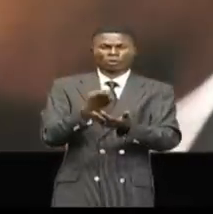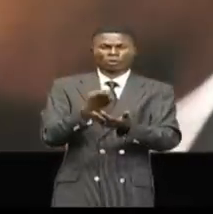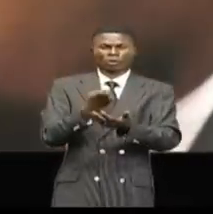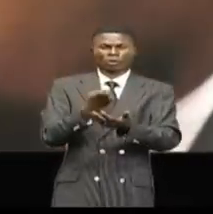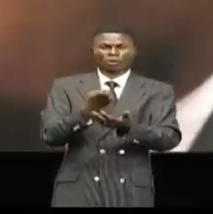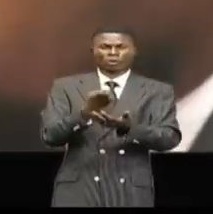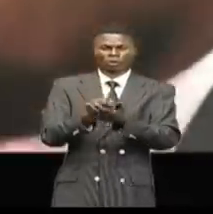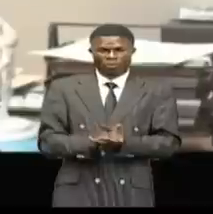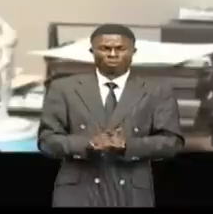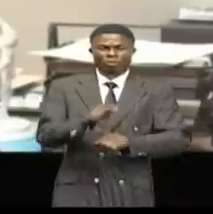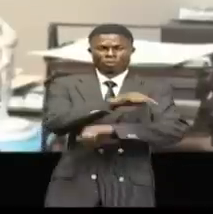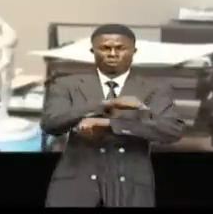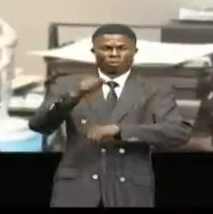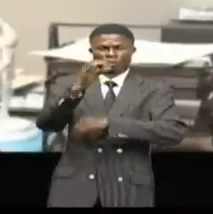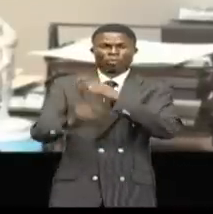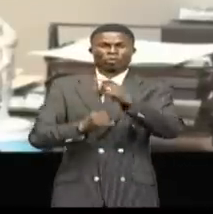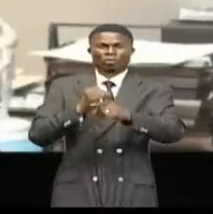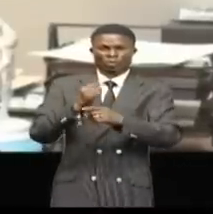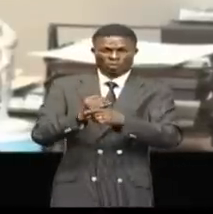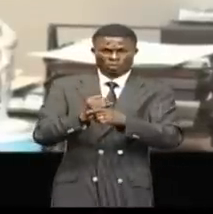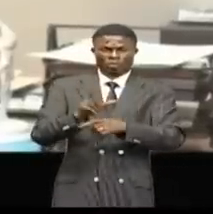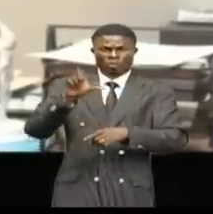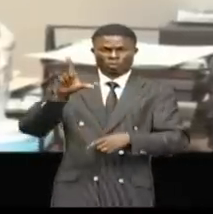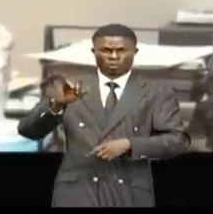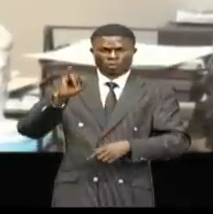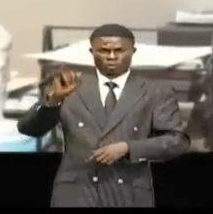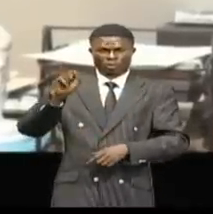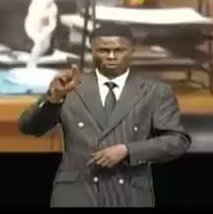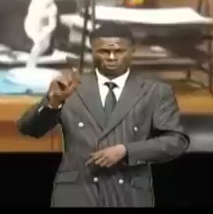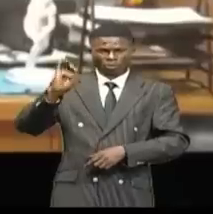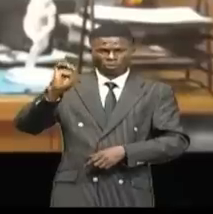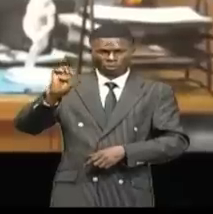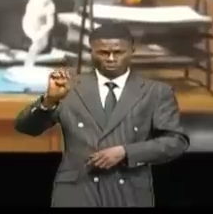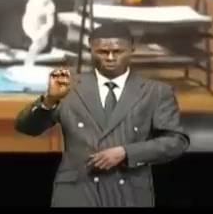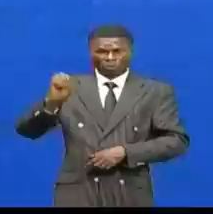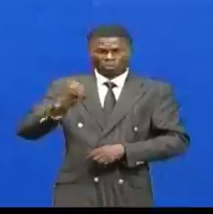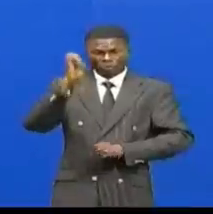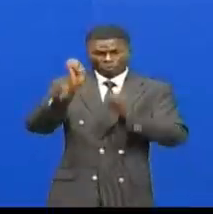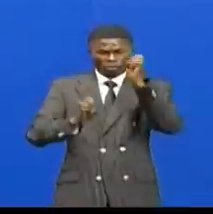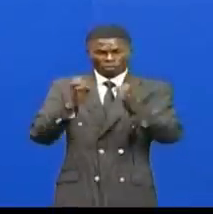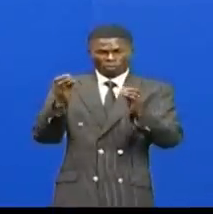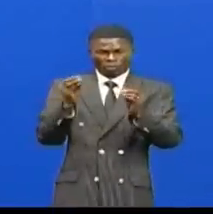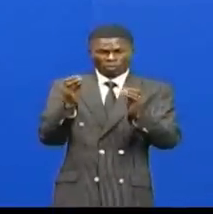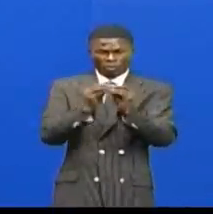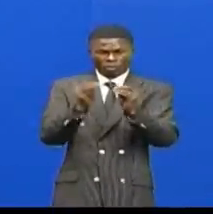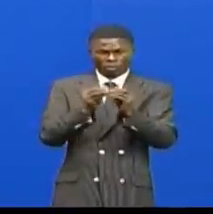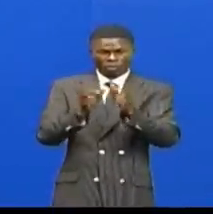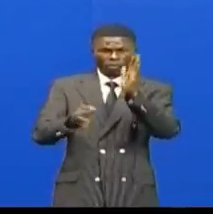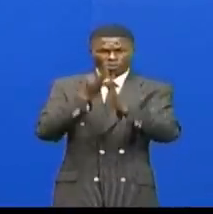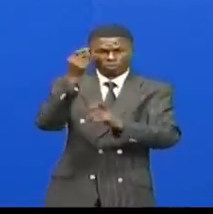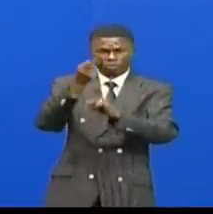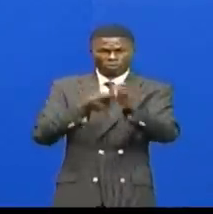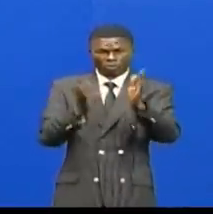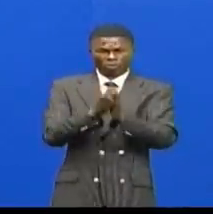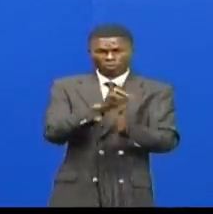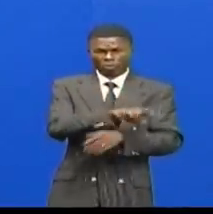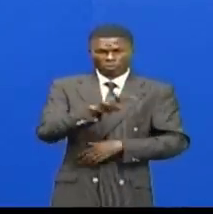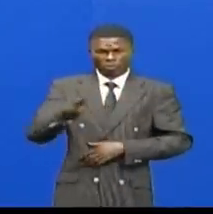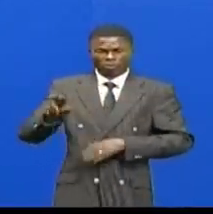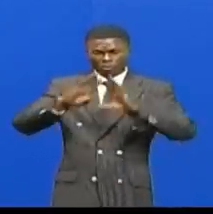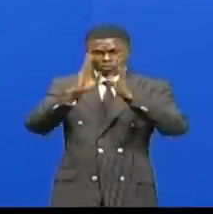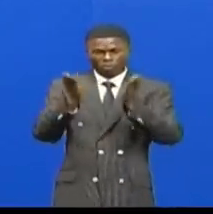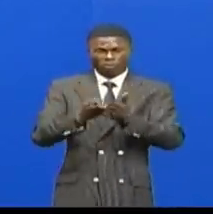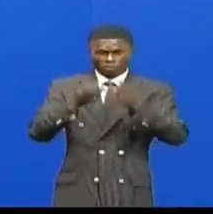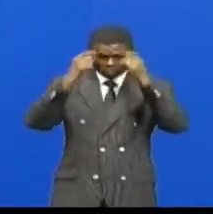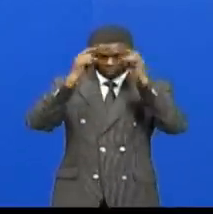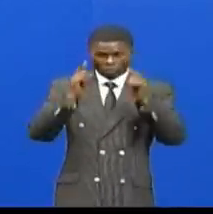que les instances internationales des litiers ont évalué lors de réunions du 13 octobre 2022 toutes les